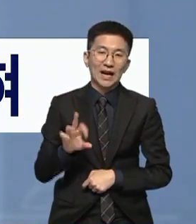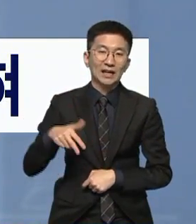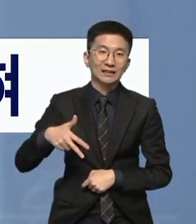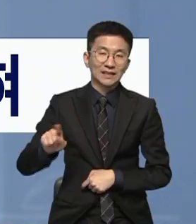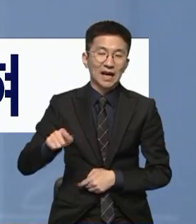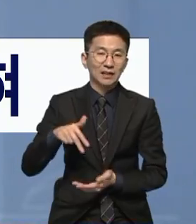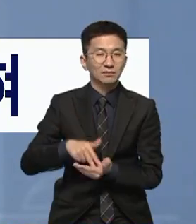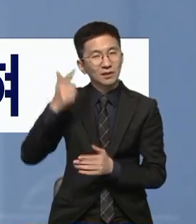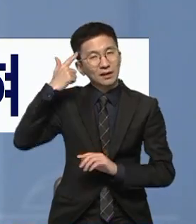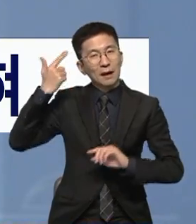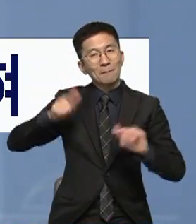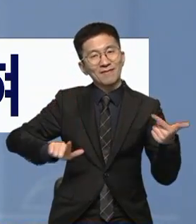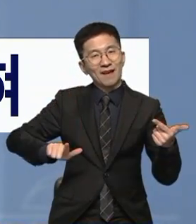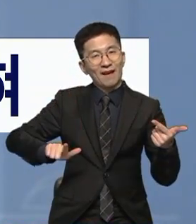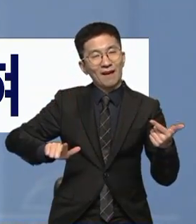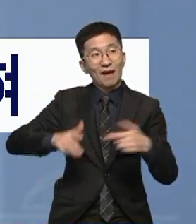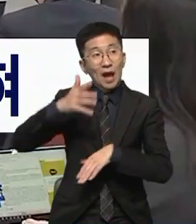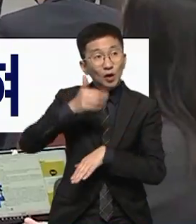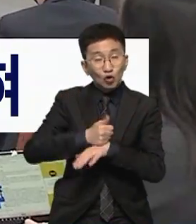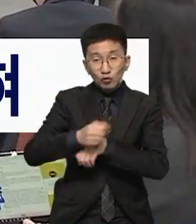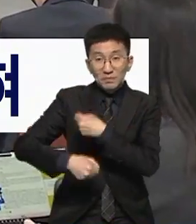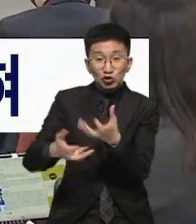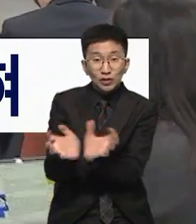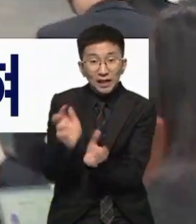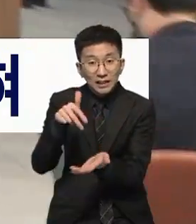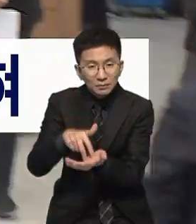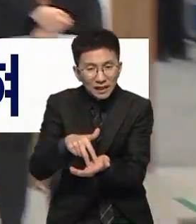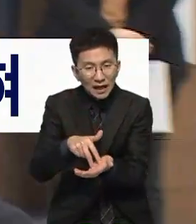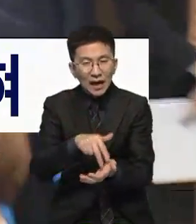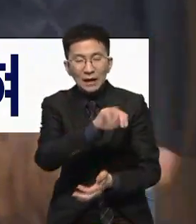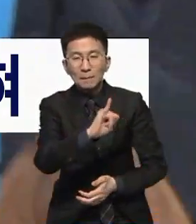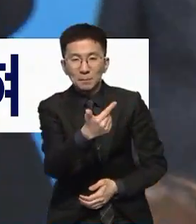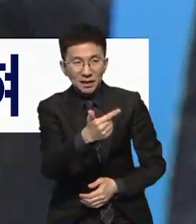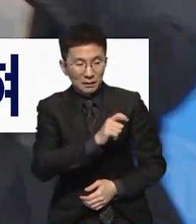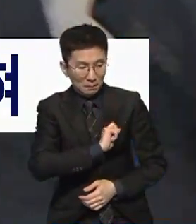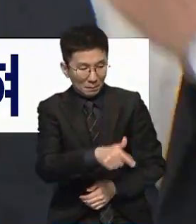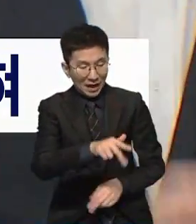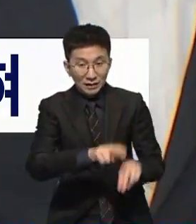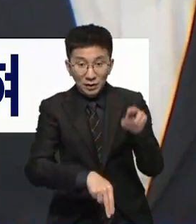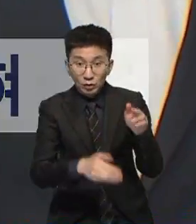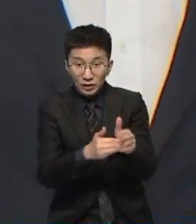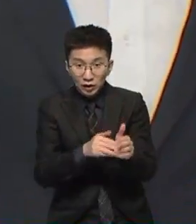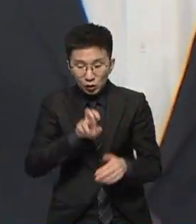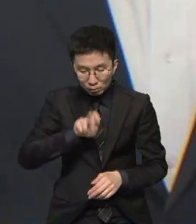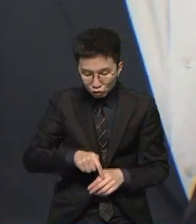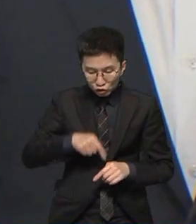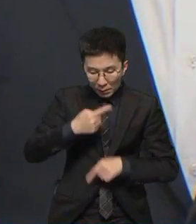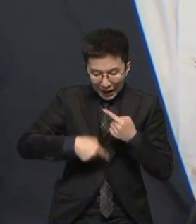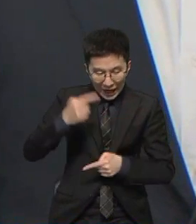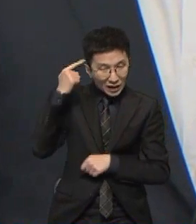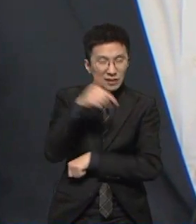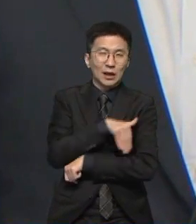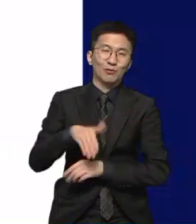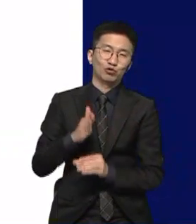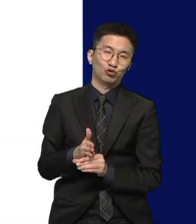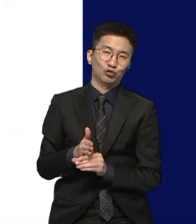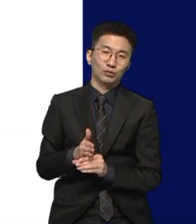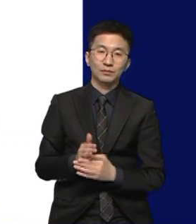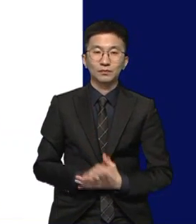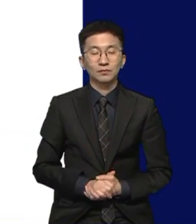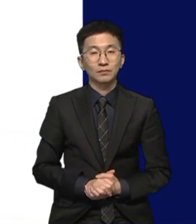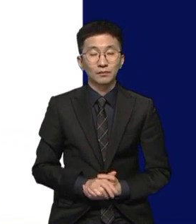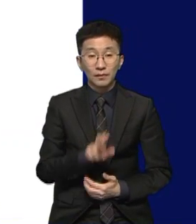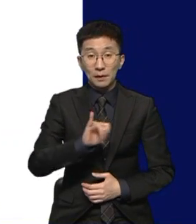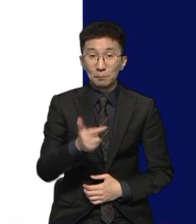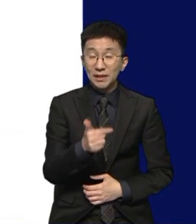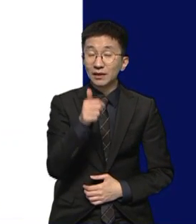검수완박 반대 입장을 밝히자 민주당이 급히 민 의원을 탈당시켜 무소속 몫의 위원 교체 카드를 꺼내든 겁니다. 민